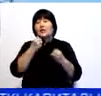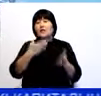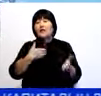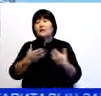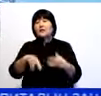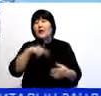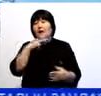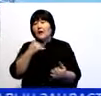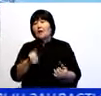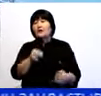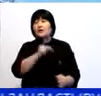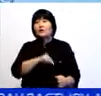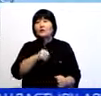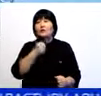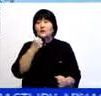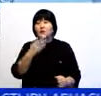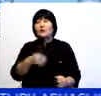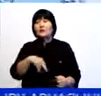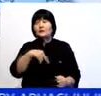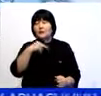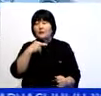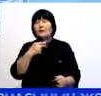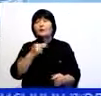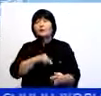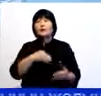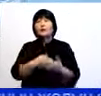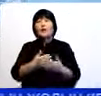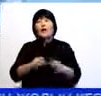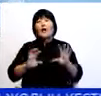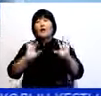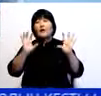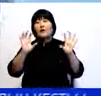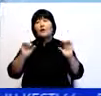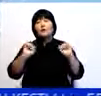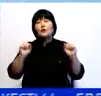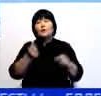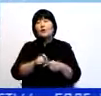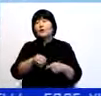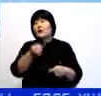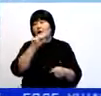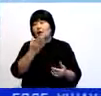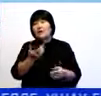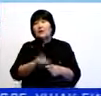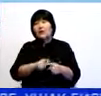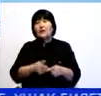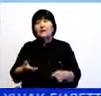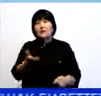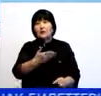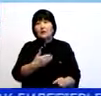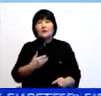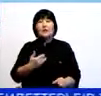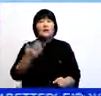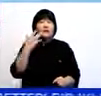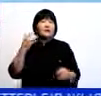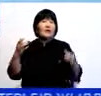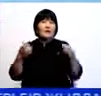тұғын, жұмысқа жақсы беріп жұмыс жасайды тұғын. Волейбол спортына өте жақсы тұғын. Біздің вообще жаңағы апаның командасында